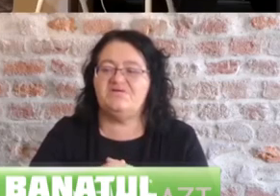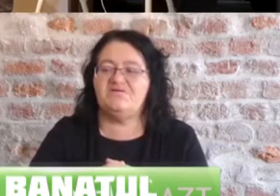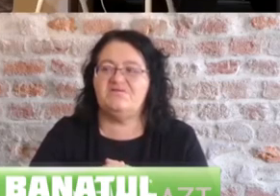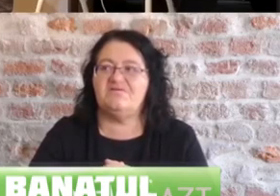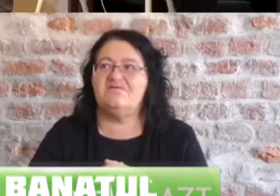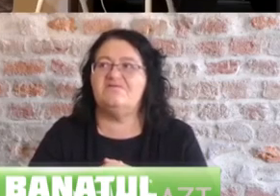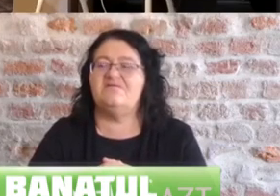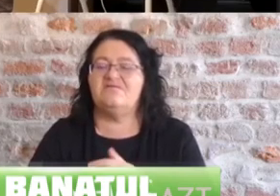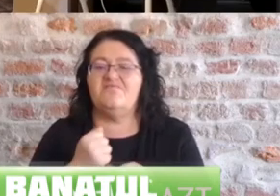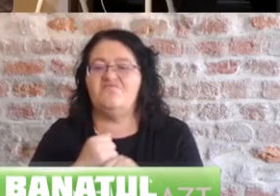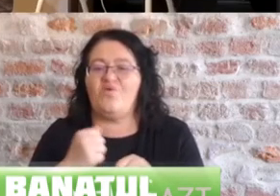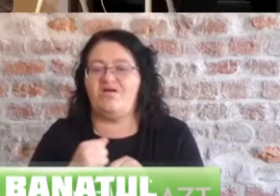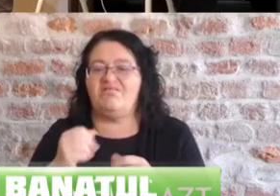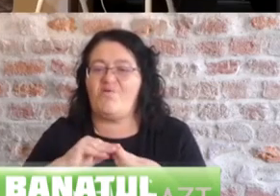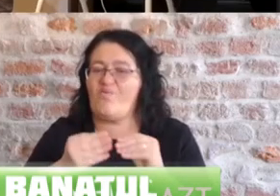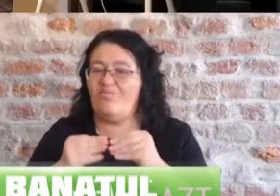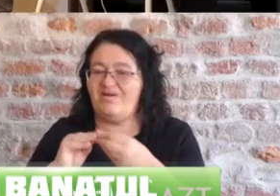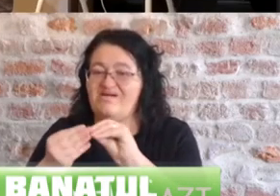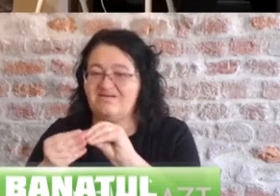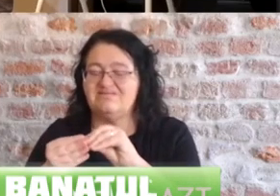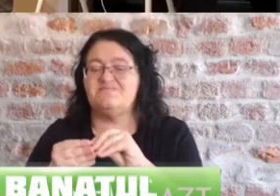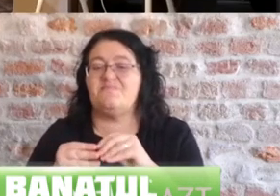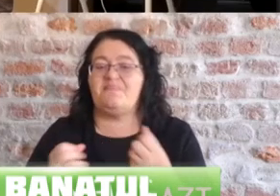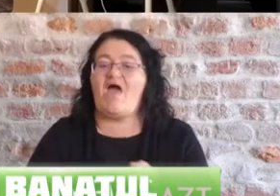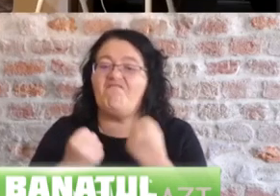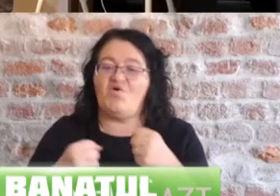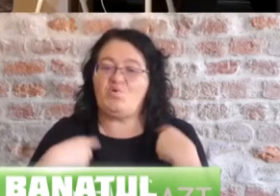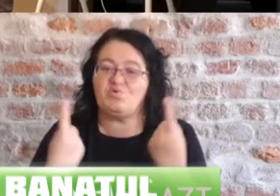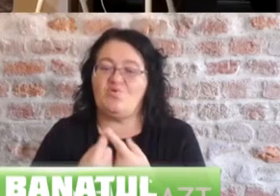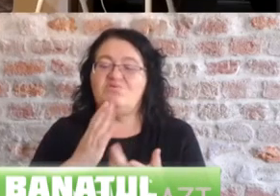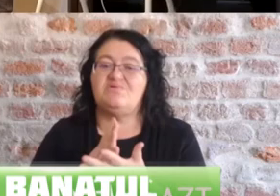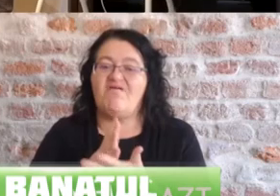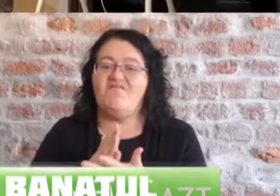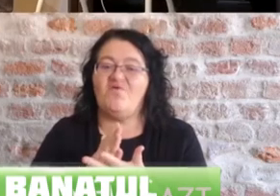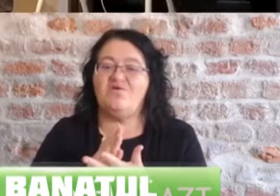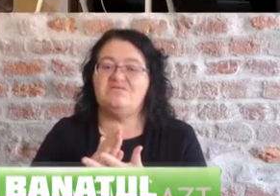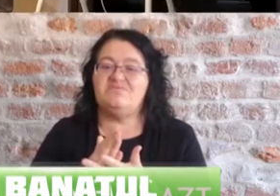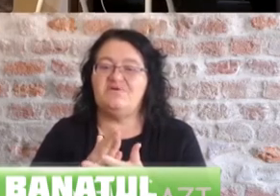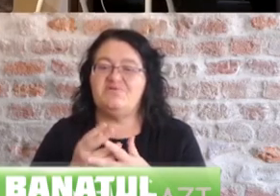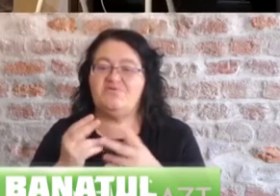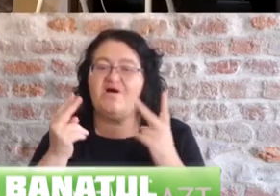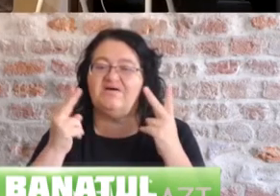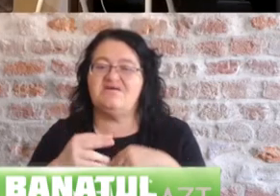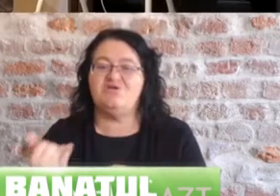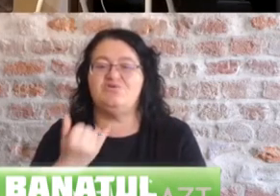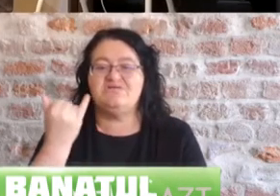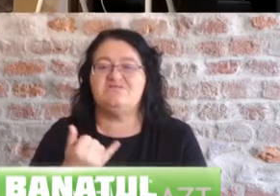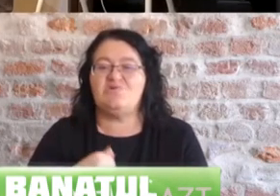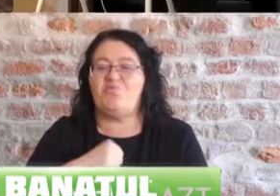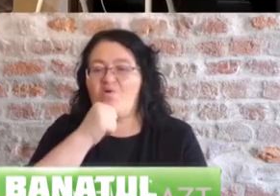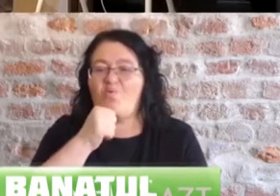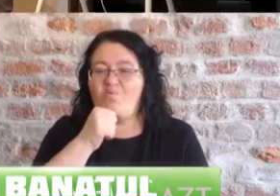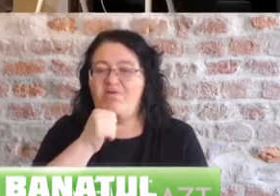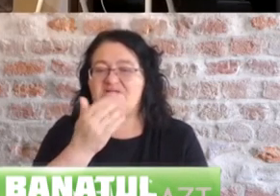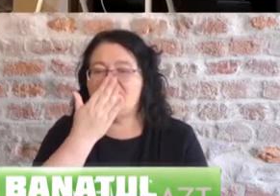atât de complexă. Efortul nostru a fost cumva de a decanta din această istorie complexă, ceea ce ni